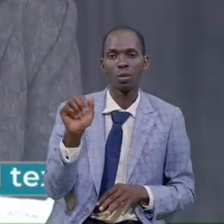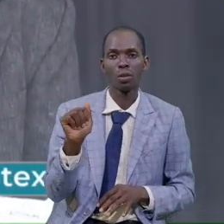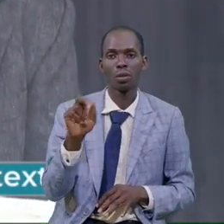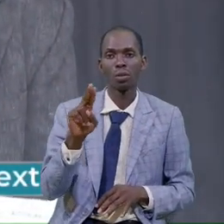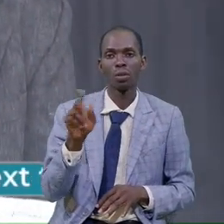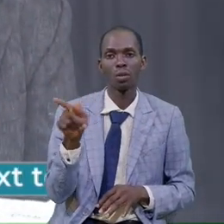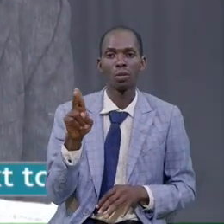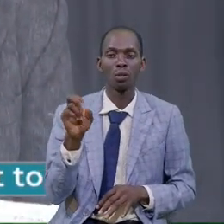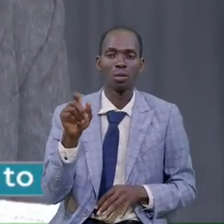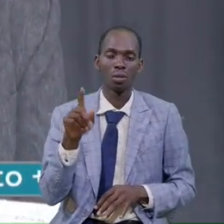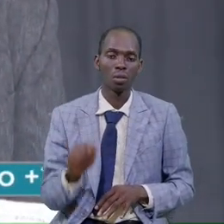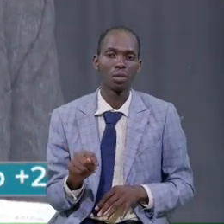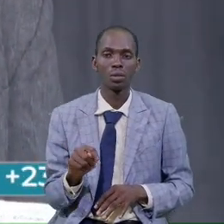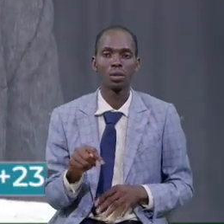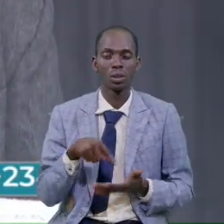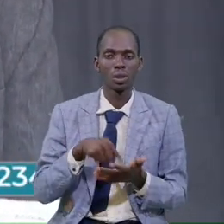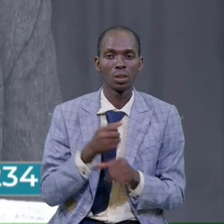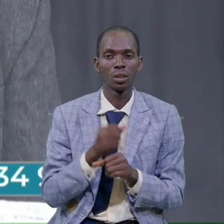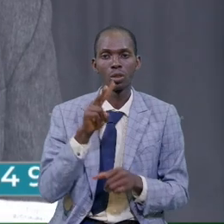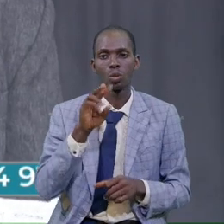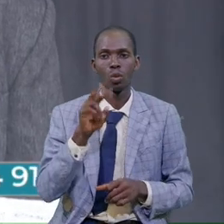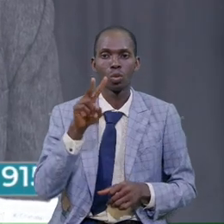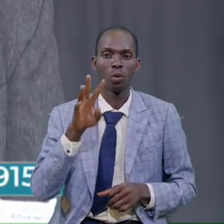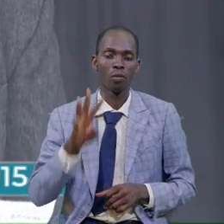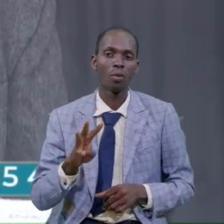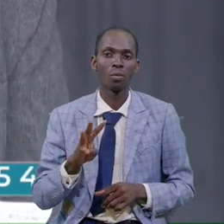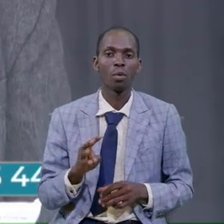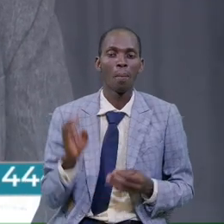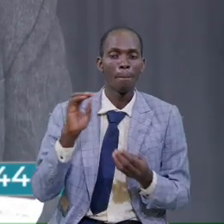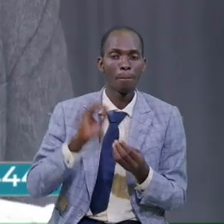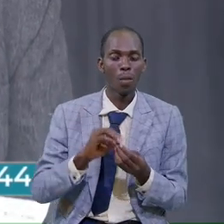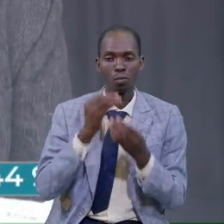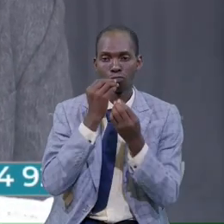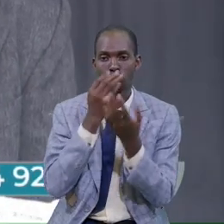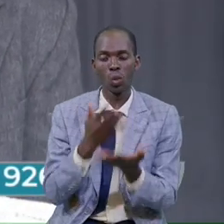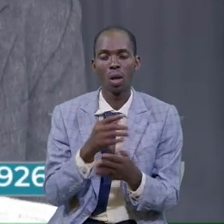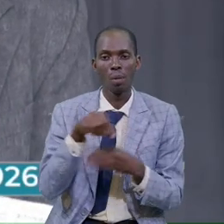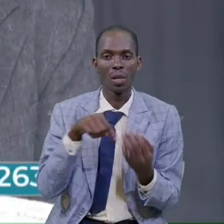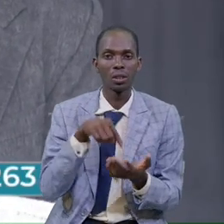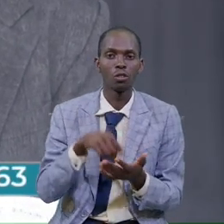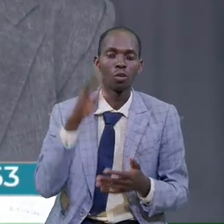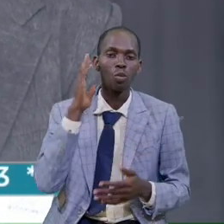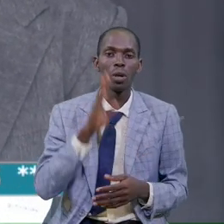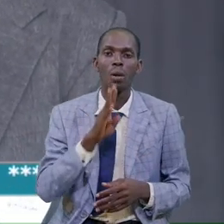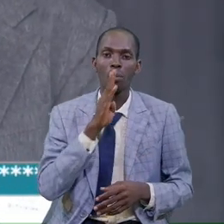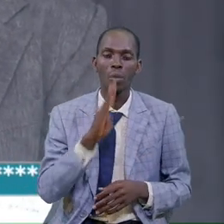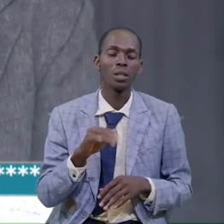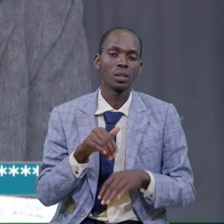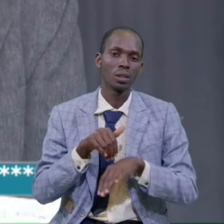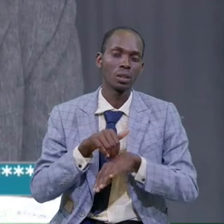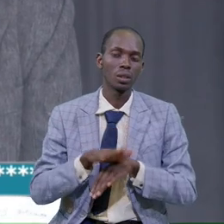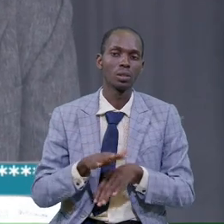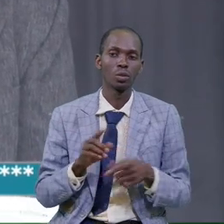2024. More details about this will be sent to the various schools where you came